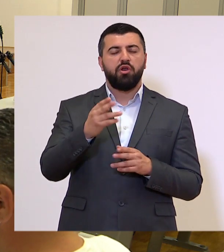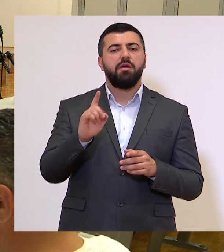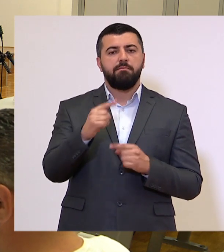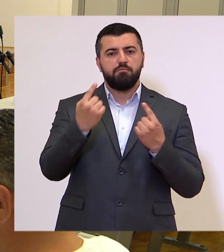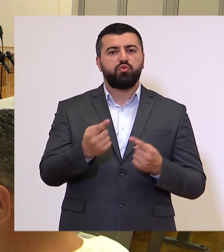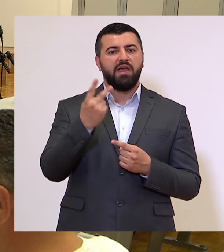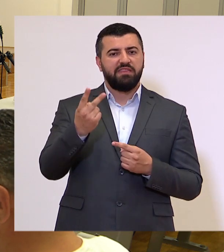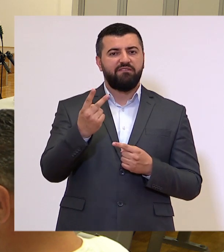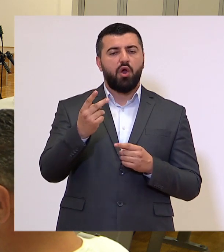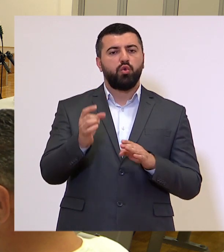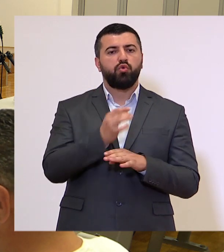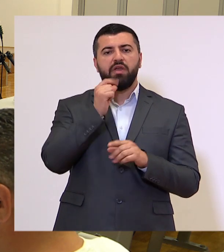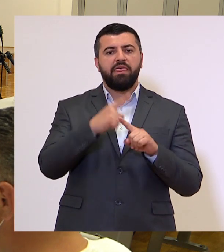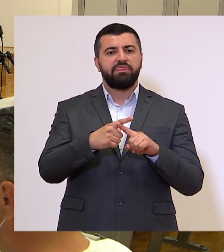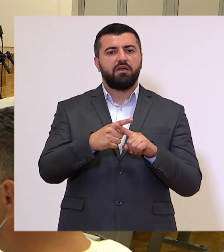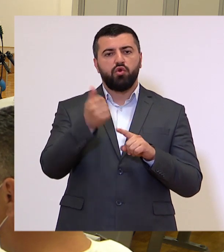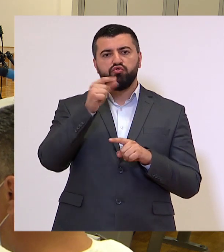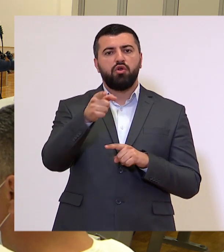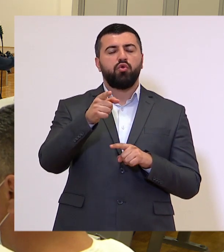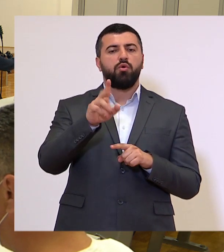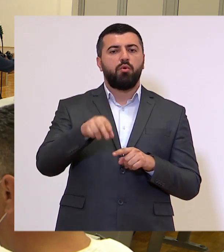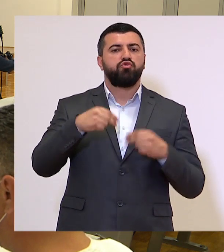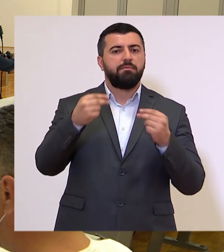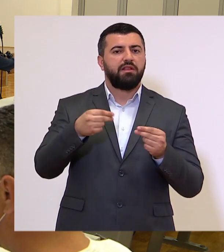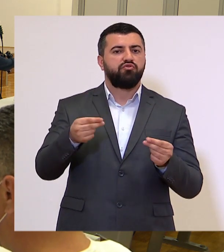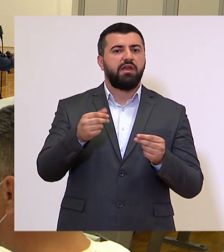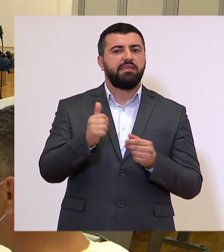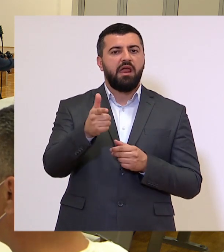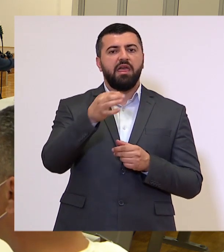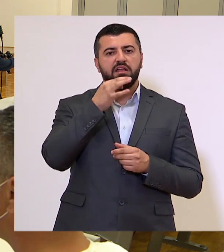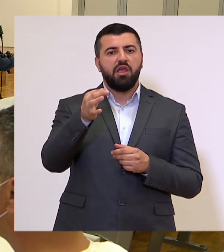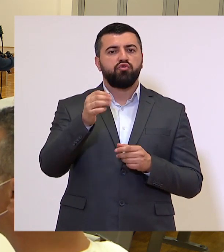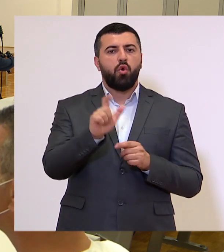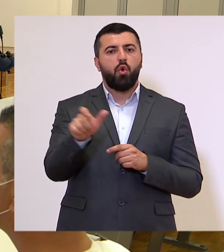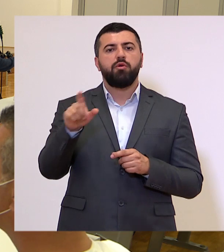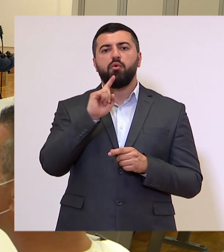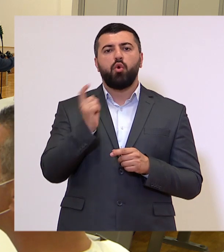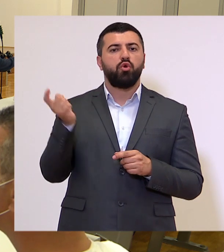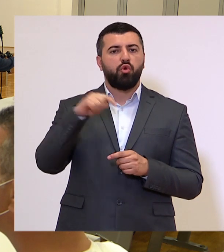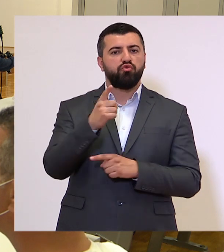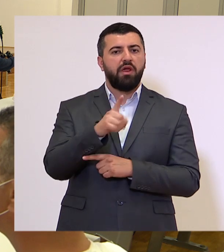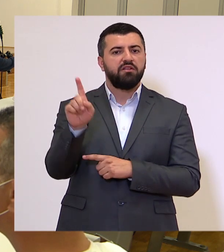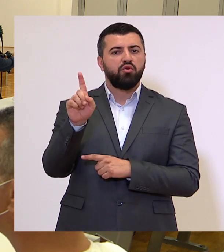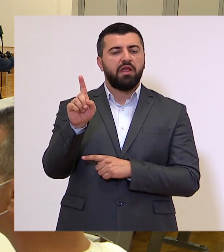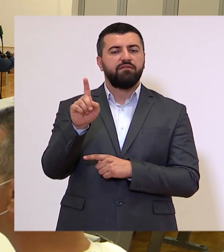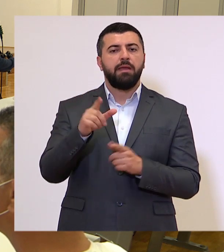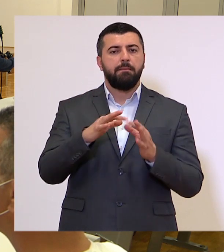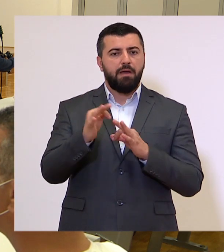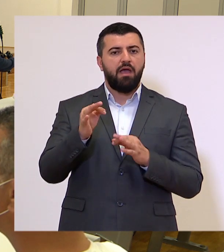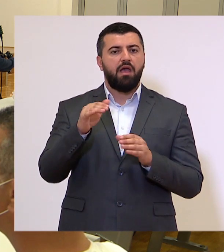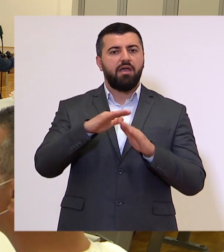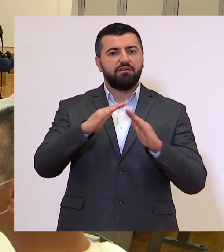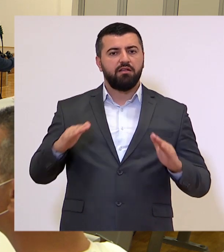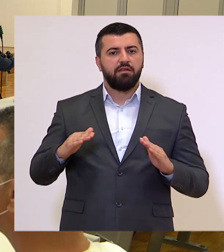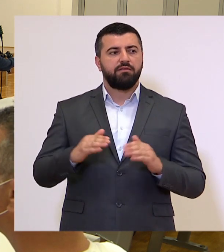postoje dva indeksna slučaja. Šta nam o tome možete reći? Da li je riječ o osobama koje su došle iz inostranstva pa su u